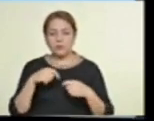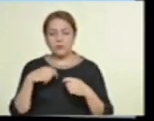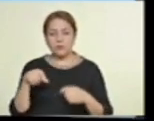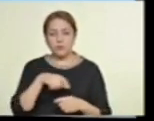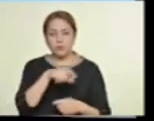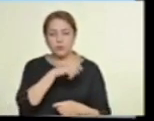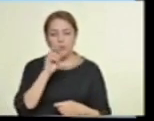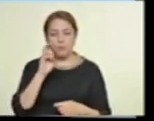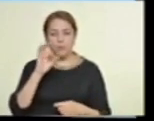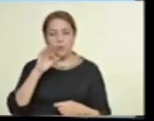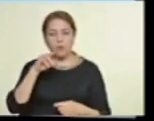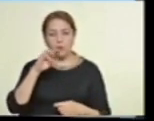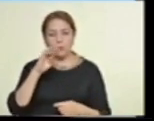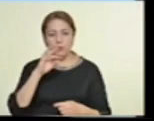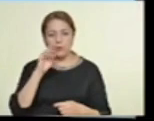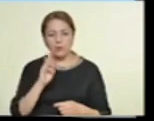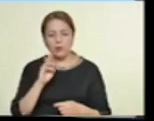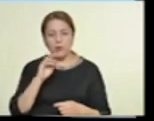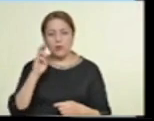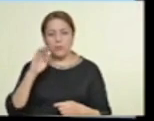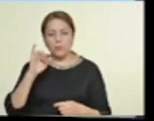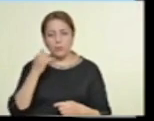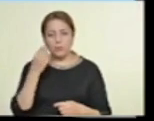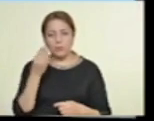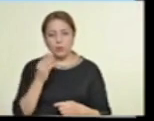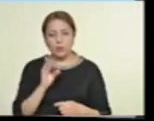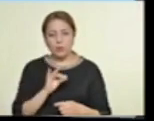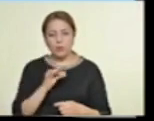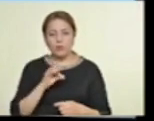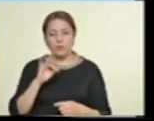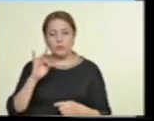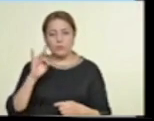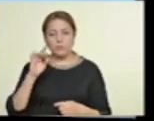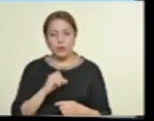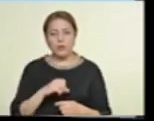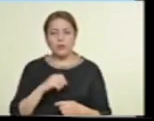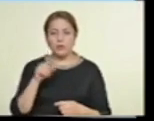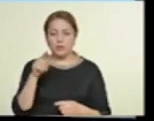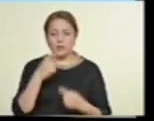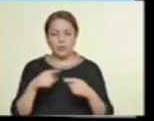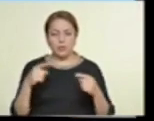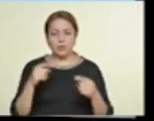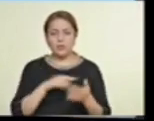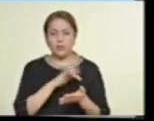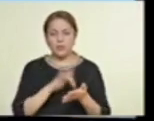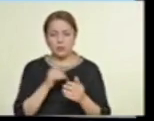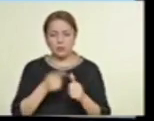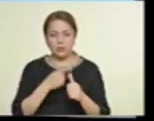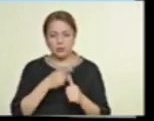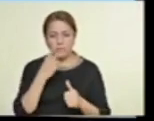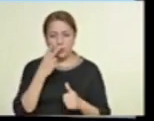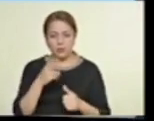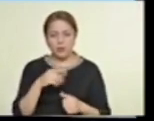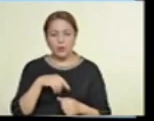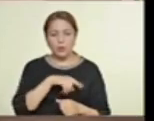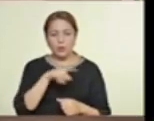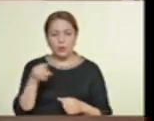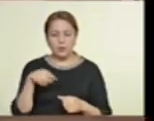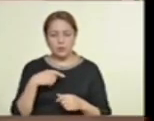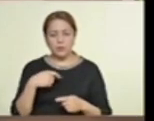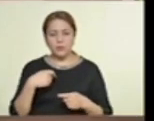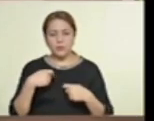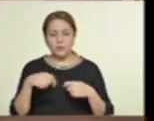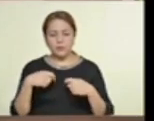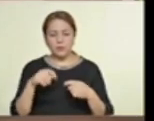va Brugge, Lyubek va Novgorod shaharlari bilan doimiy ravishda savdo aloqalarini rivojlanishiga